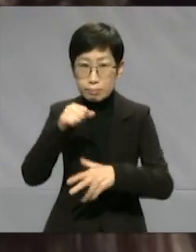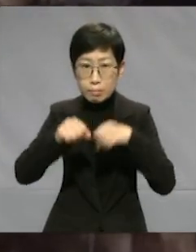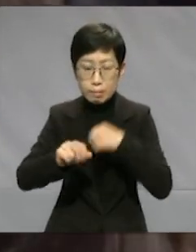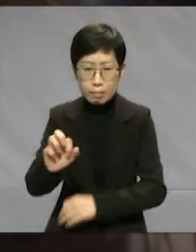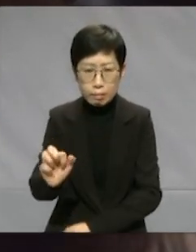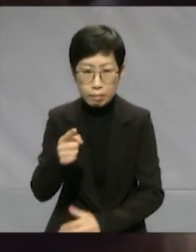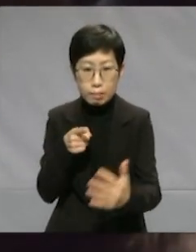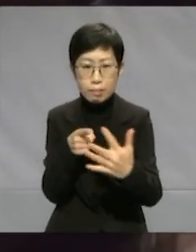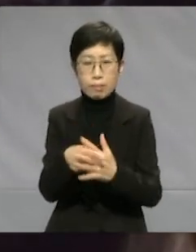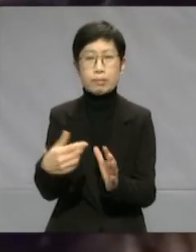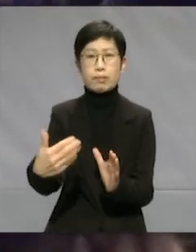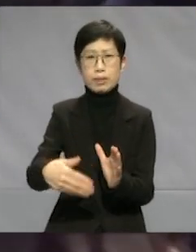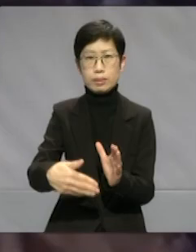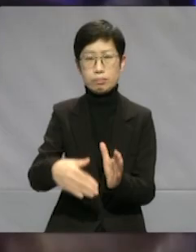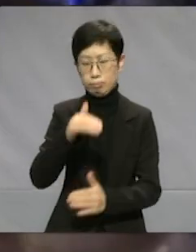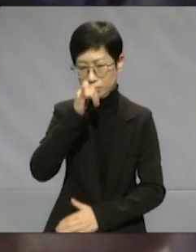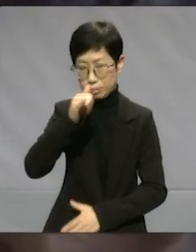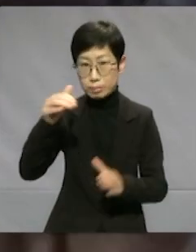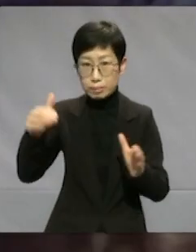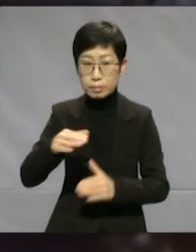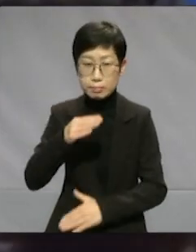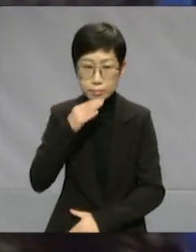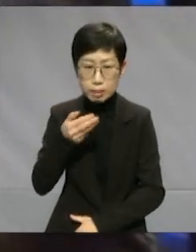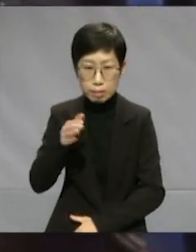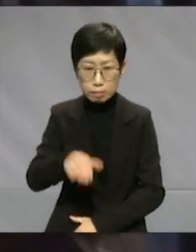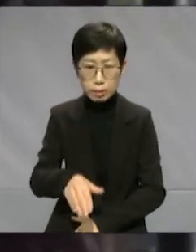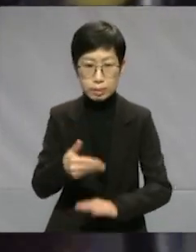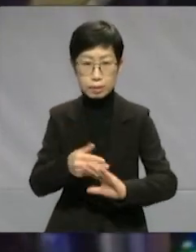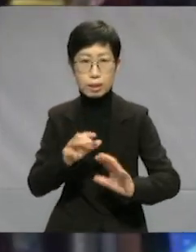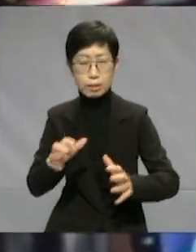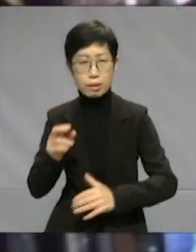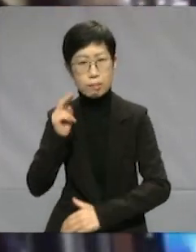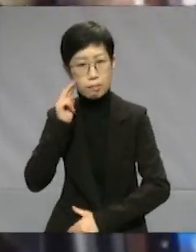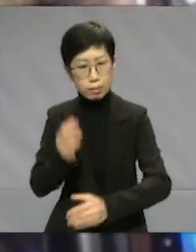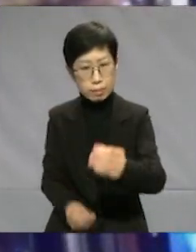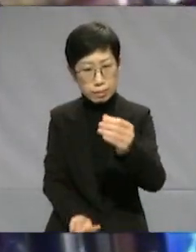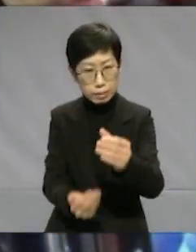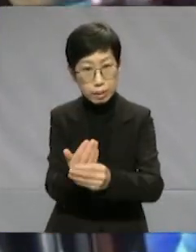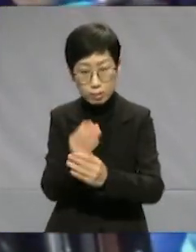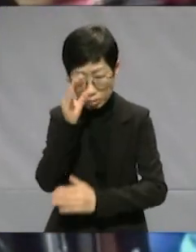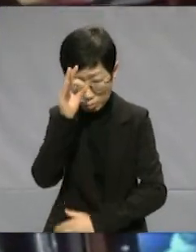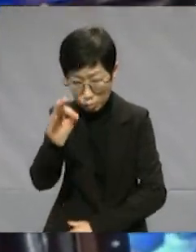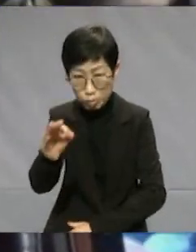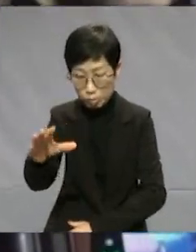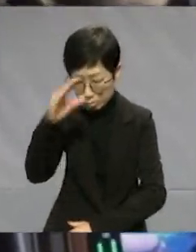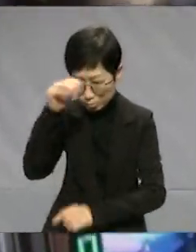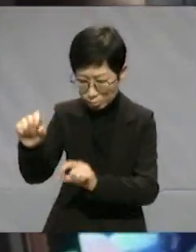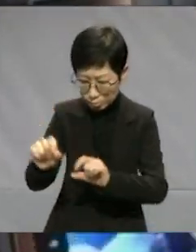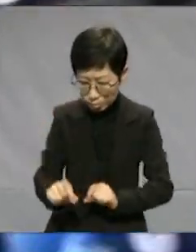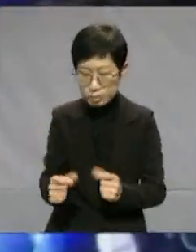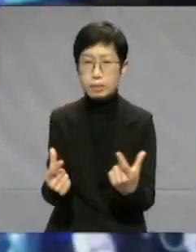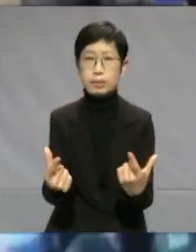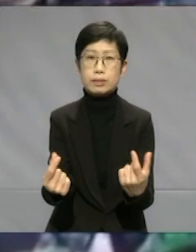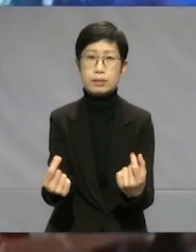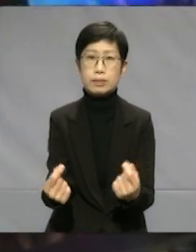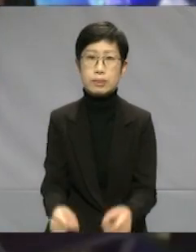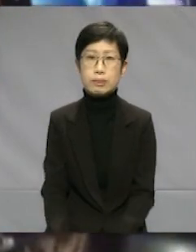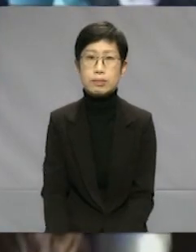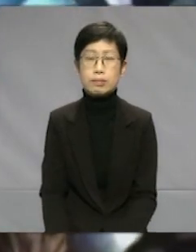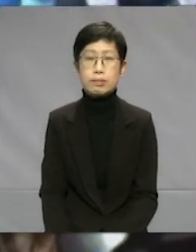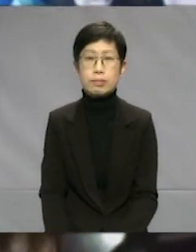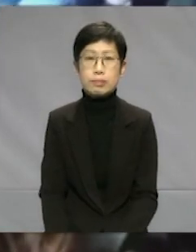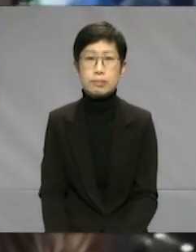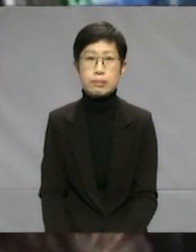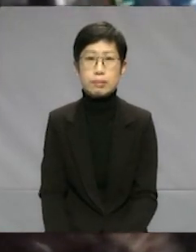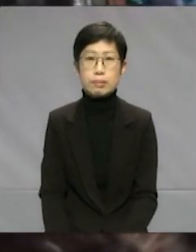motiv se rýsuje, ale mluvím tady o inspiraci jednoho člověka do posud z informací, které máme,